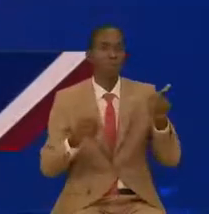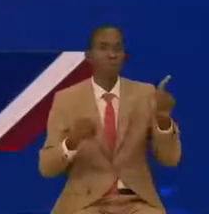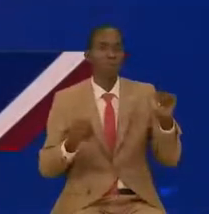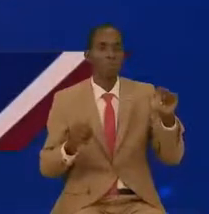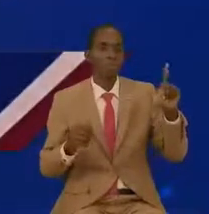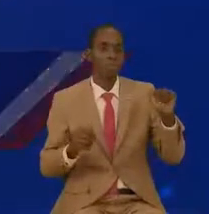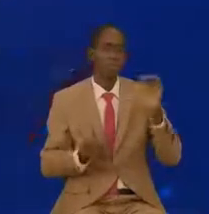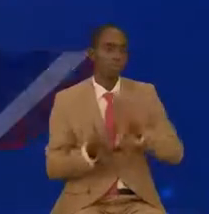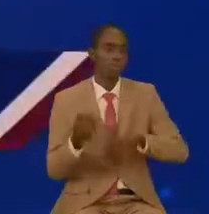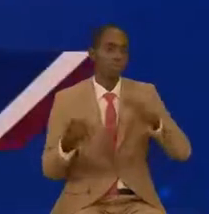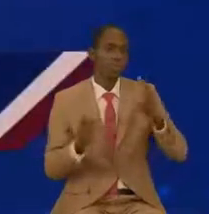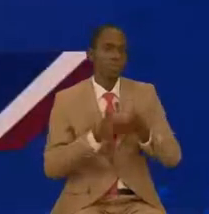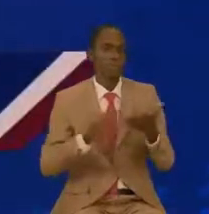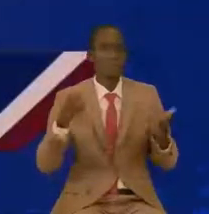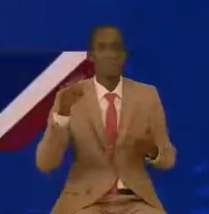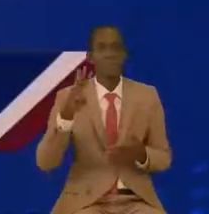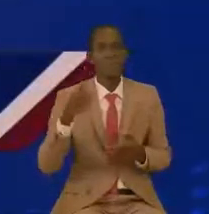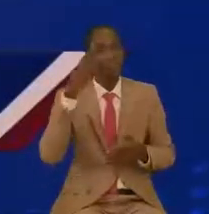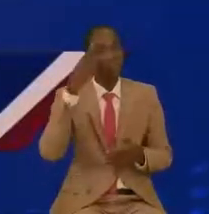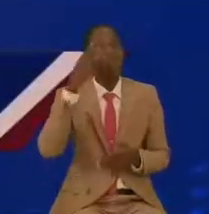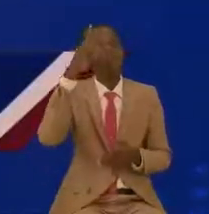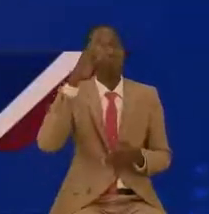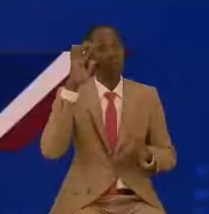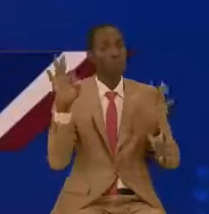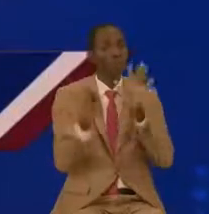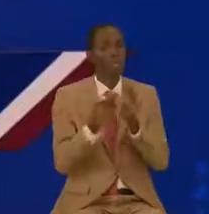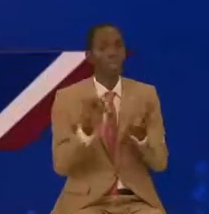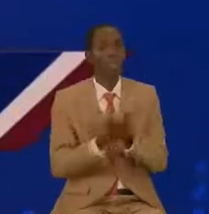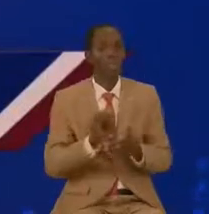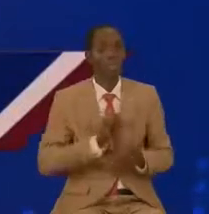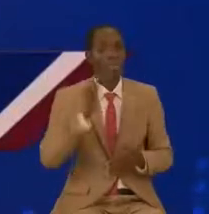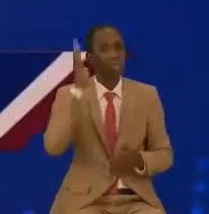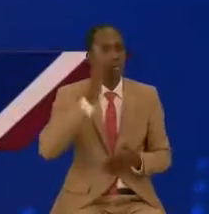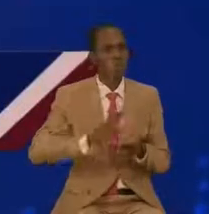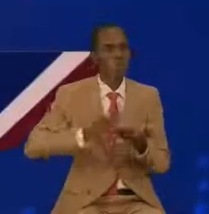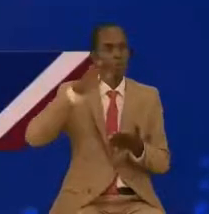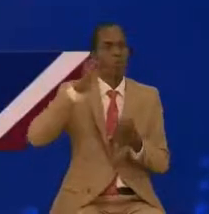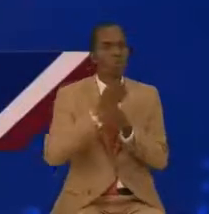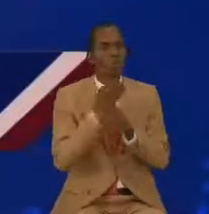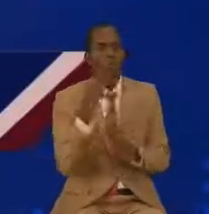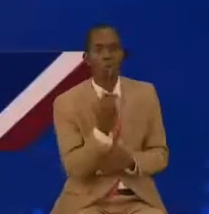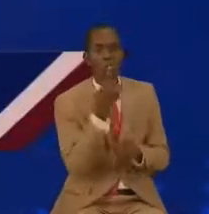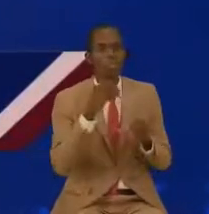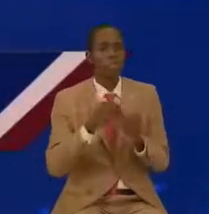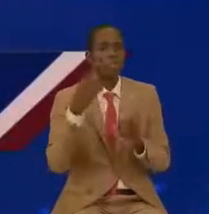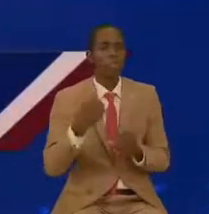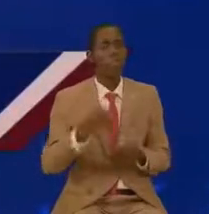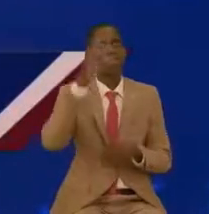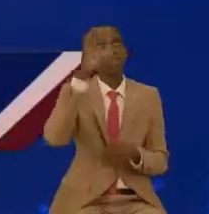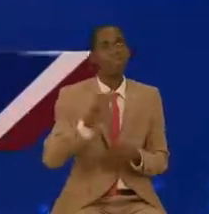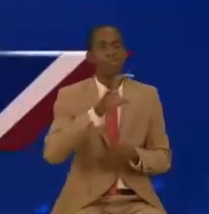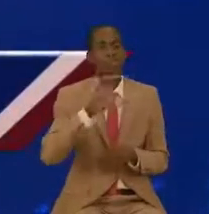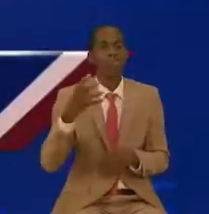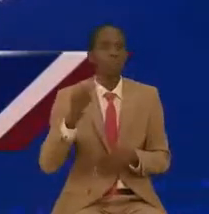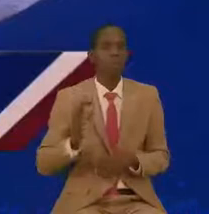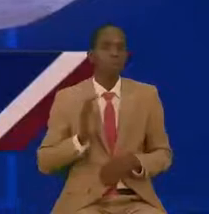Retournons aux Galates. Galates 6, 14. Pour ce qui me concerne, l'un de moi la pensée de